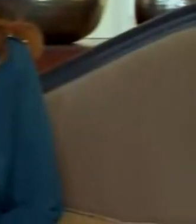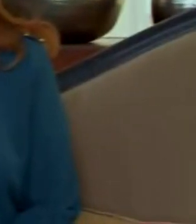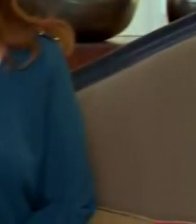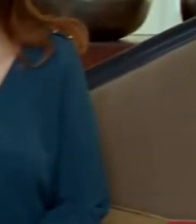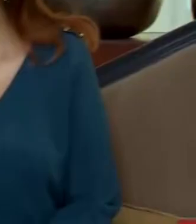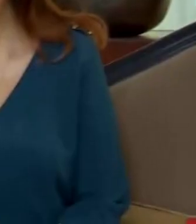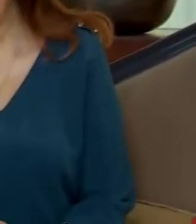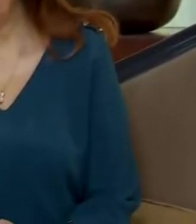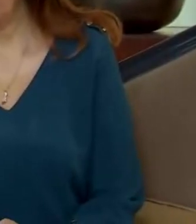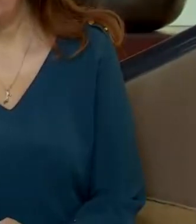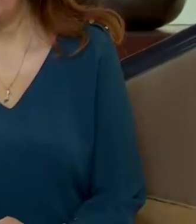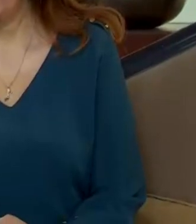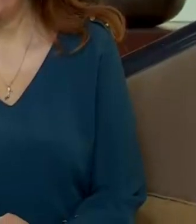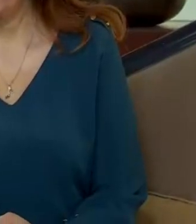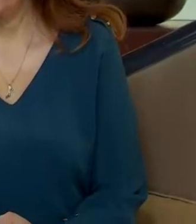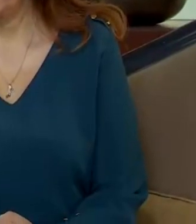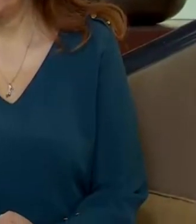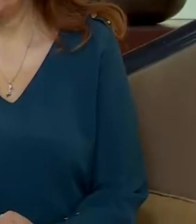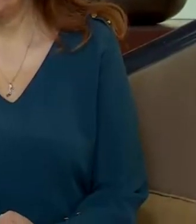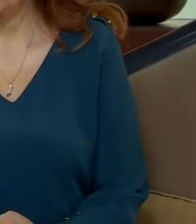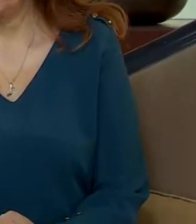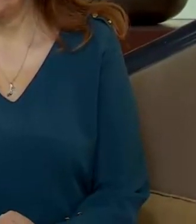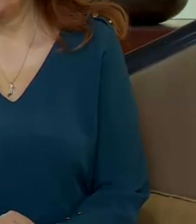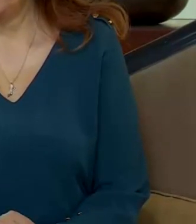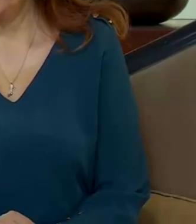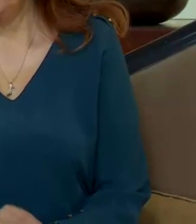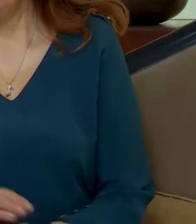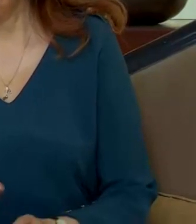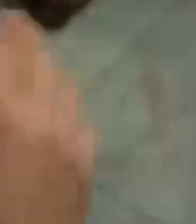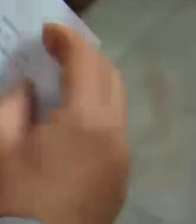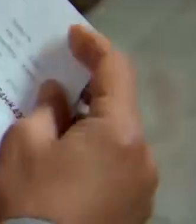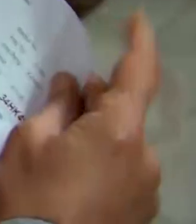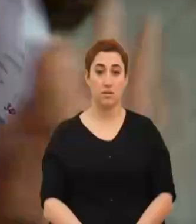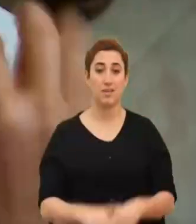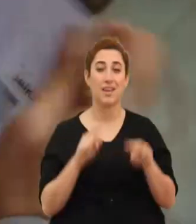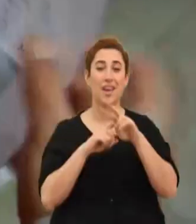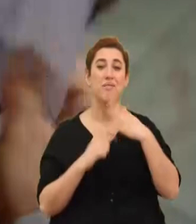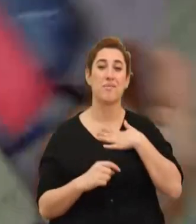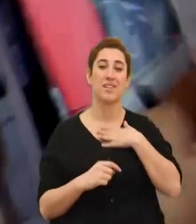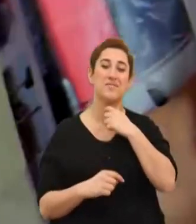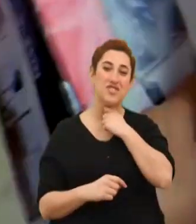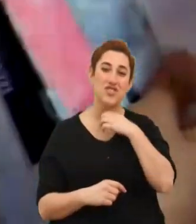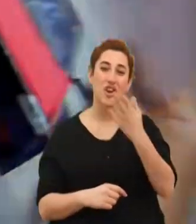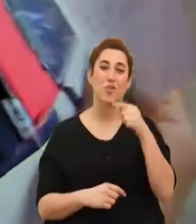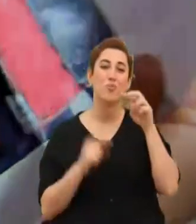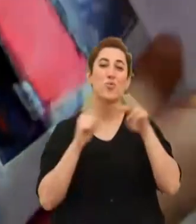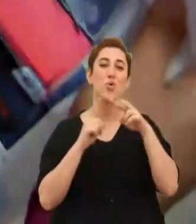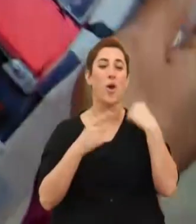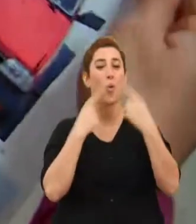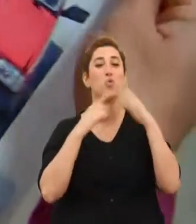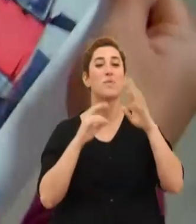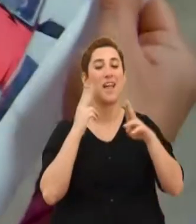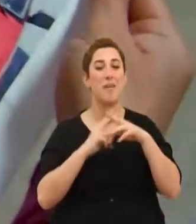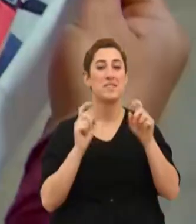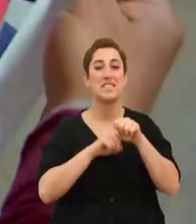cezası. Kemal. Meryem Hanım, rica ediyorum. Nurhancığımla